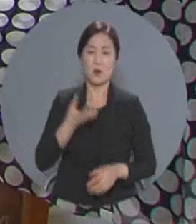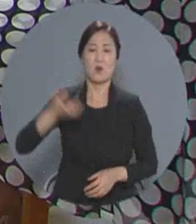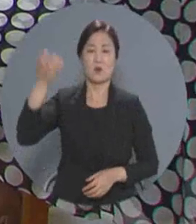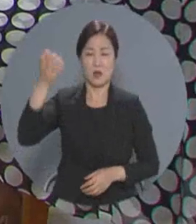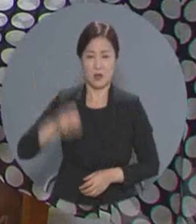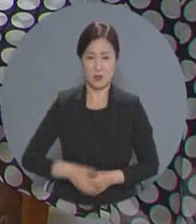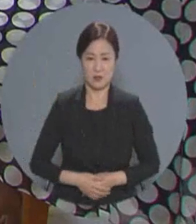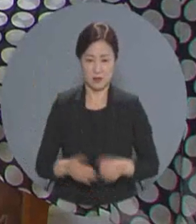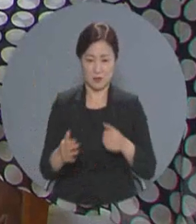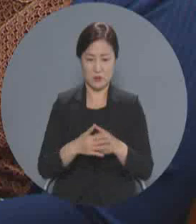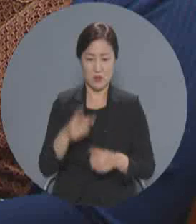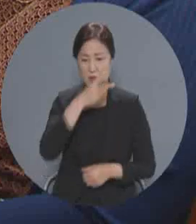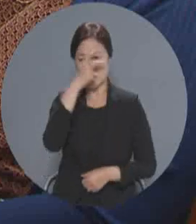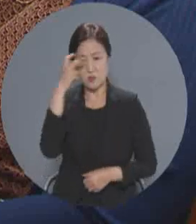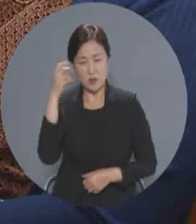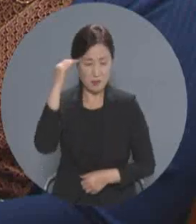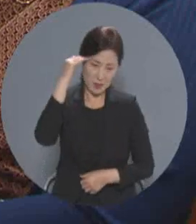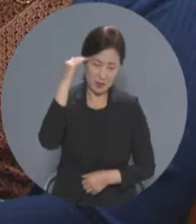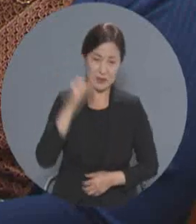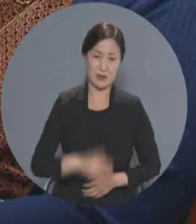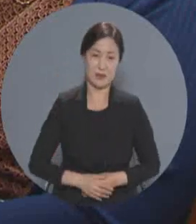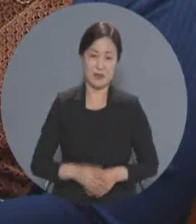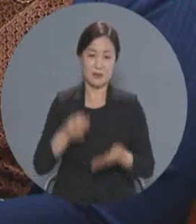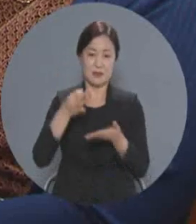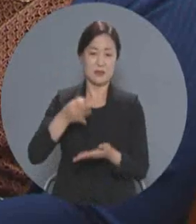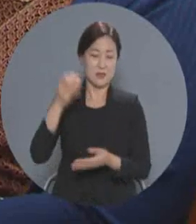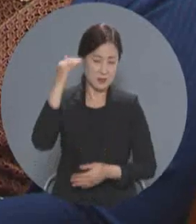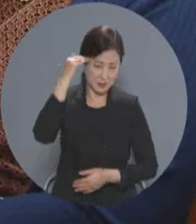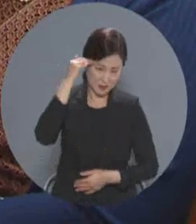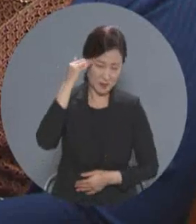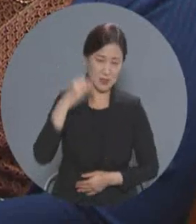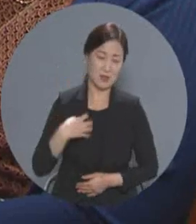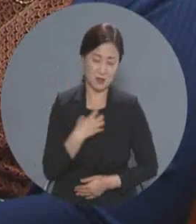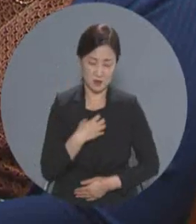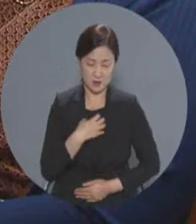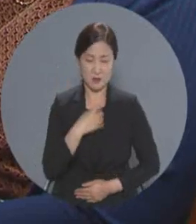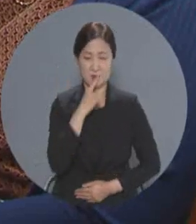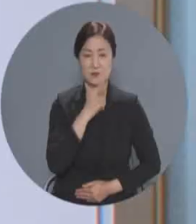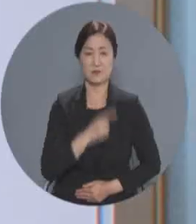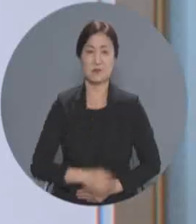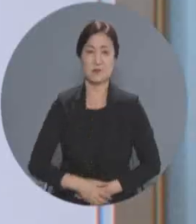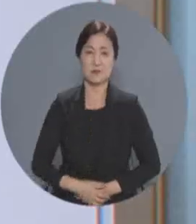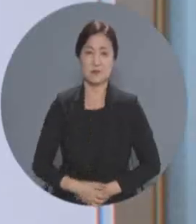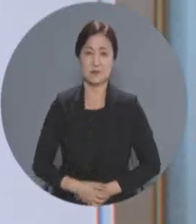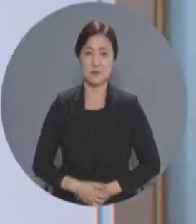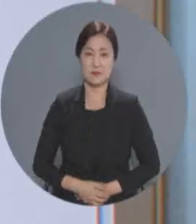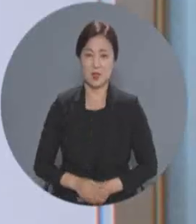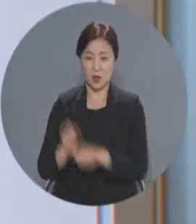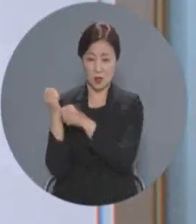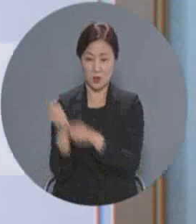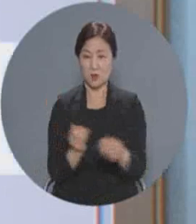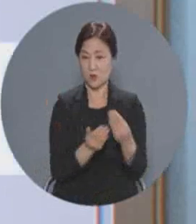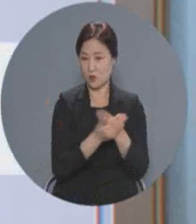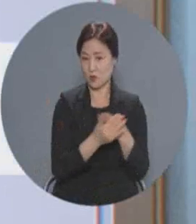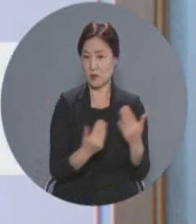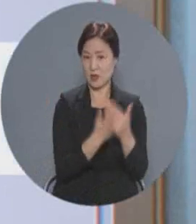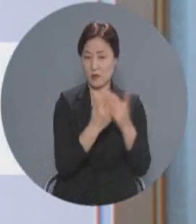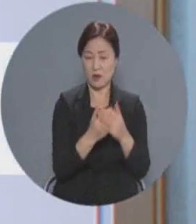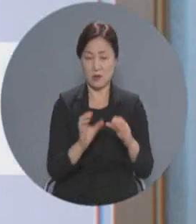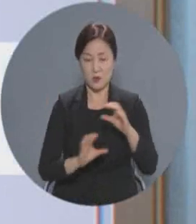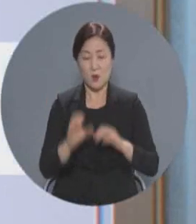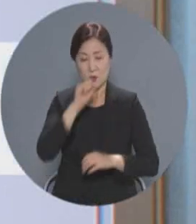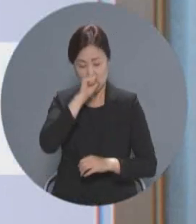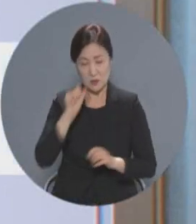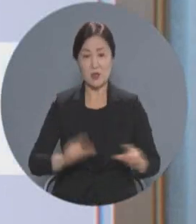물론 수면 장애와 사생활, 재산권 침해 등을 크게 우려하고 있습니다. 경도 개발하는 것도 보다 나은 삶을 살기 위해서